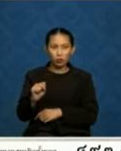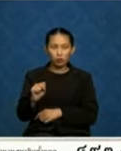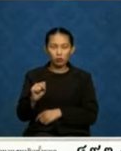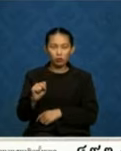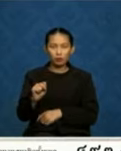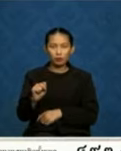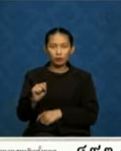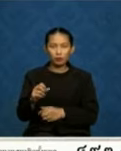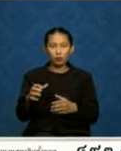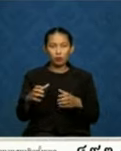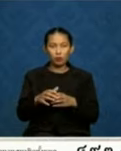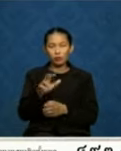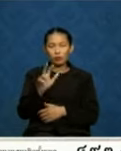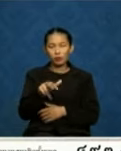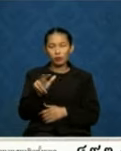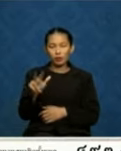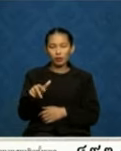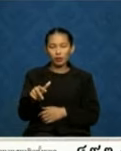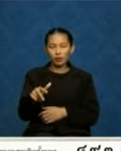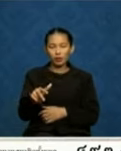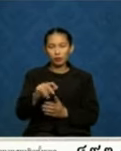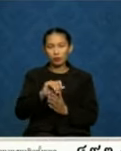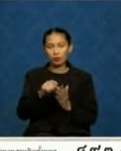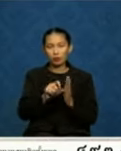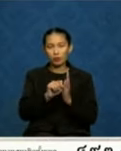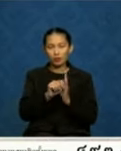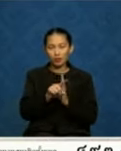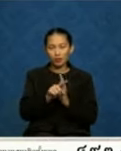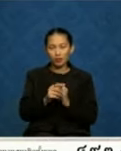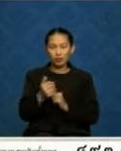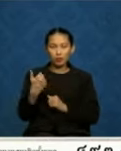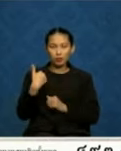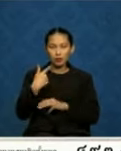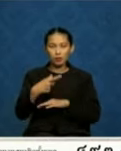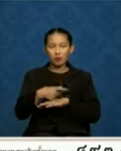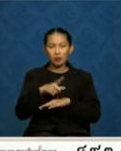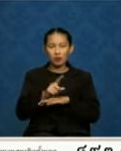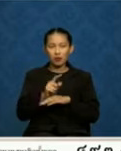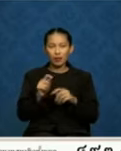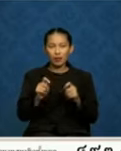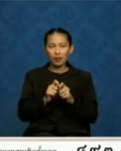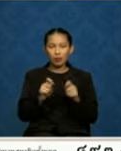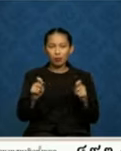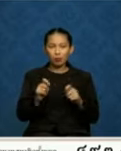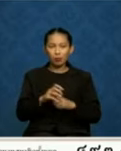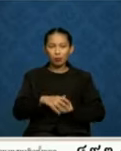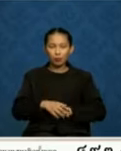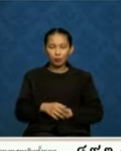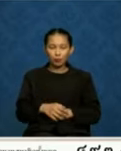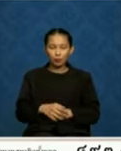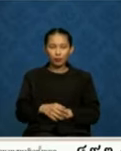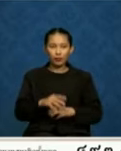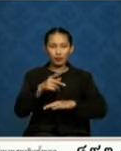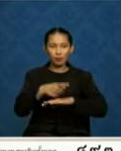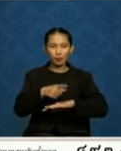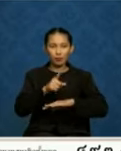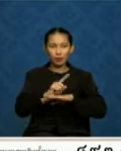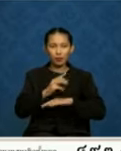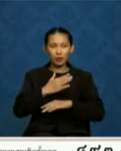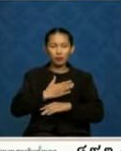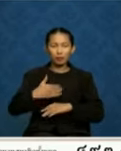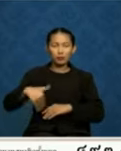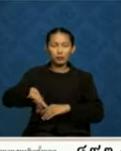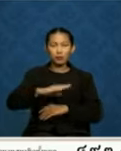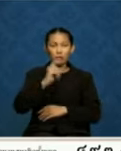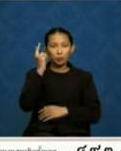ชื่อพรรคเพื่อไทยจากจังหวัดศรีสะเกษในฐานะประธานอนุกรรมธิการครับท่านประธานครับเป็นที่ทราบ